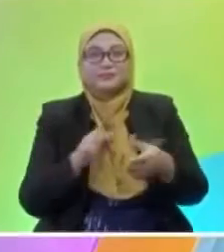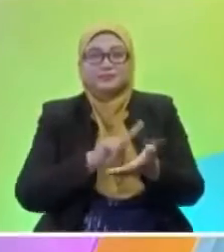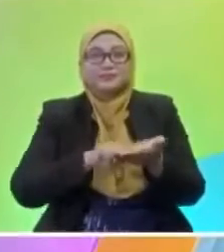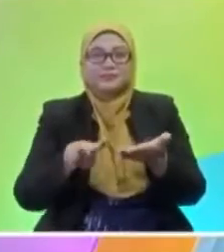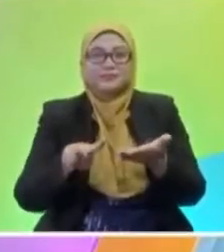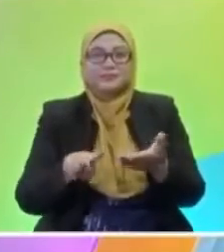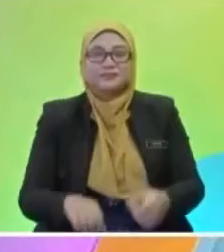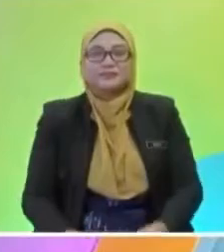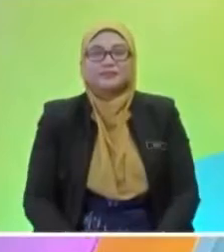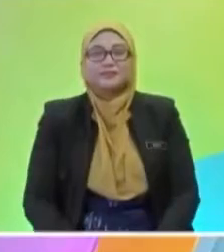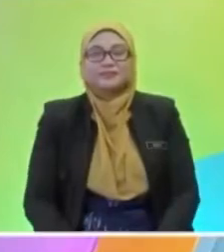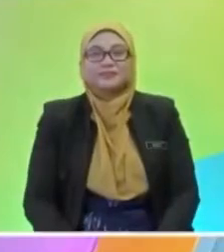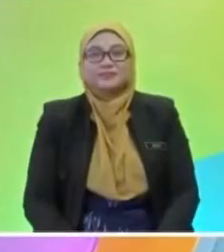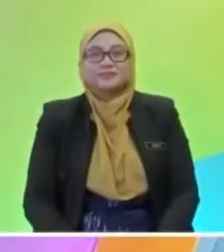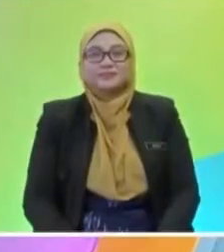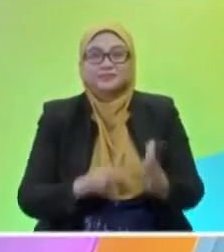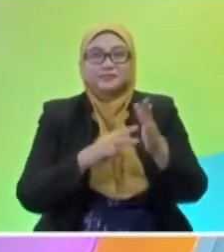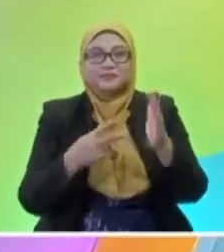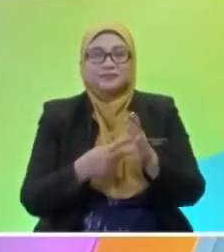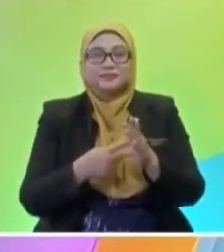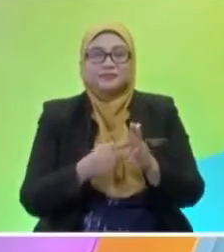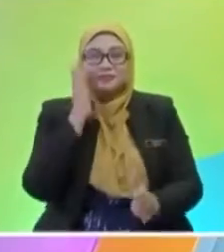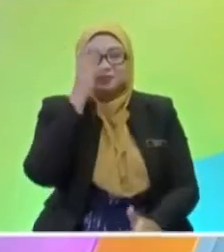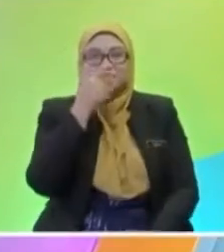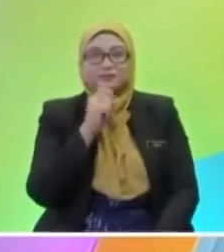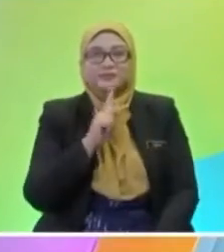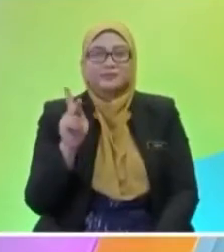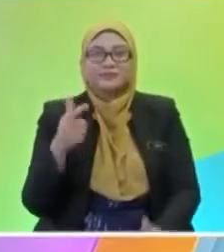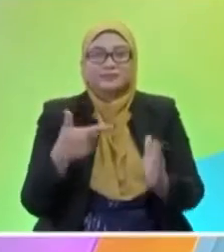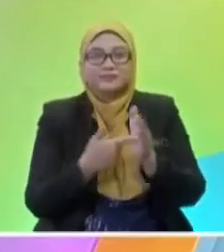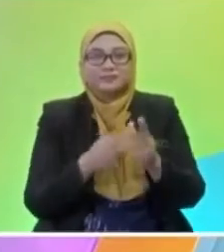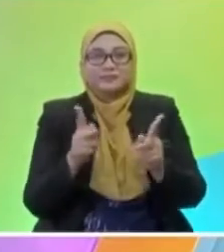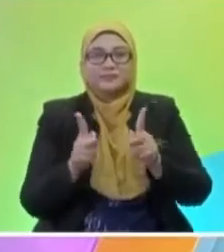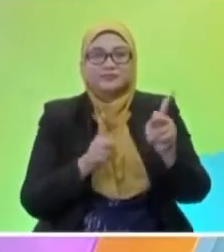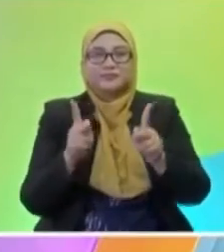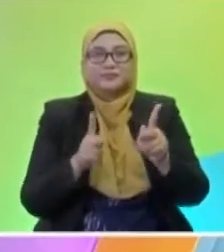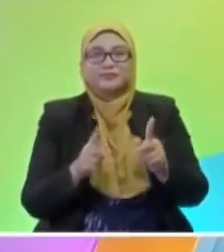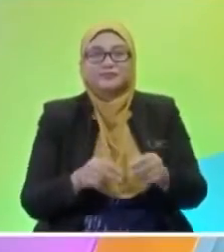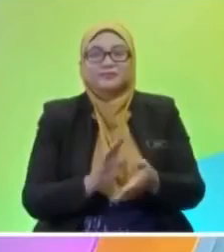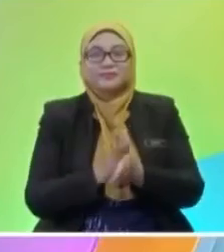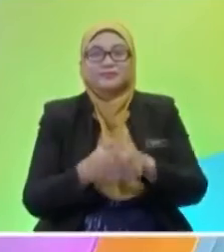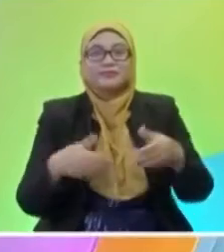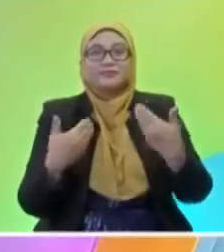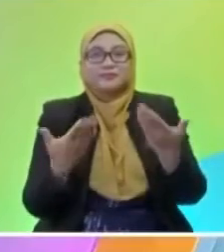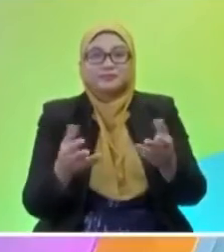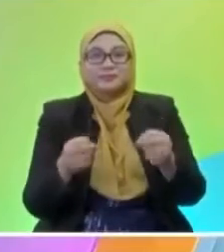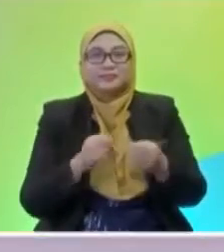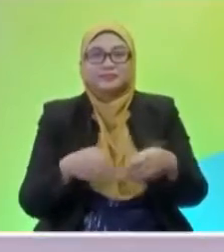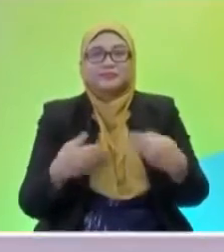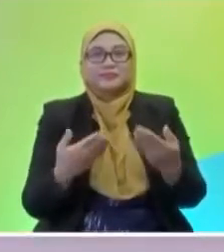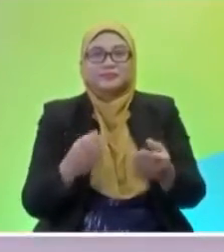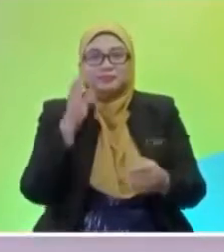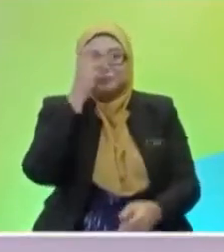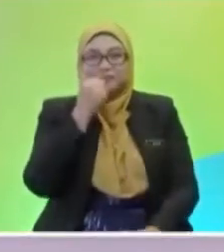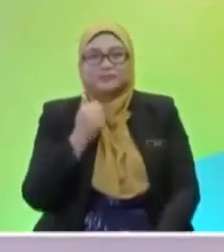kita akan cantikkan lagi kita punya kereta kawalan jauh ni. Okey, jadi apa nak bagi dia cantik ni Syafiqah? Kalau nak cantikkan kena